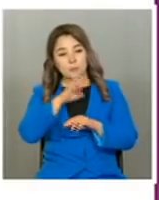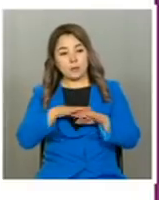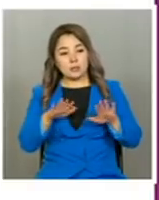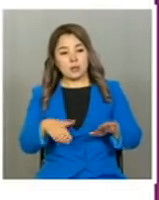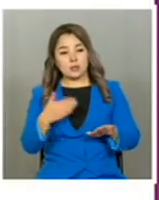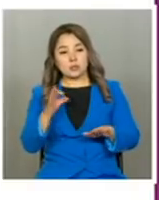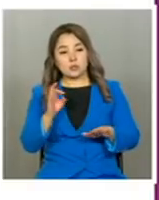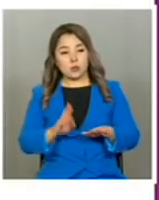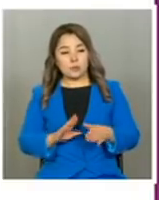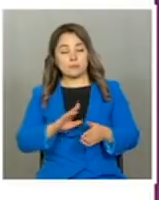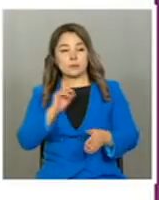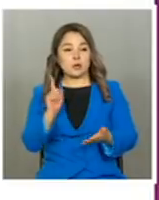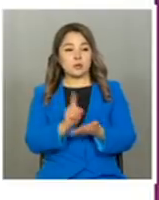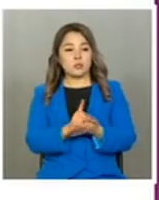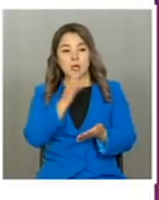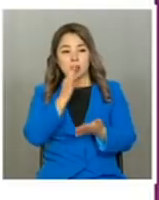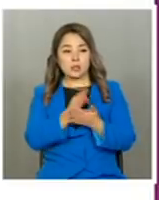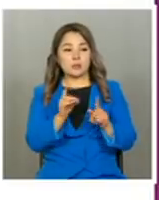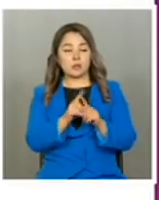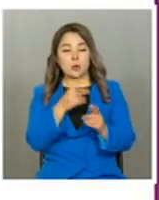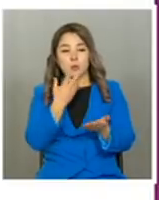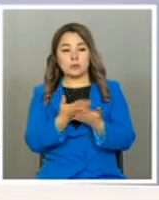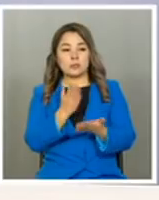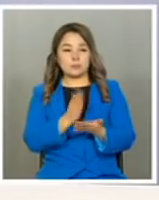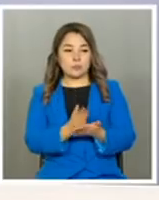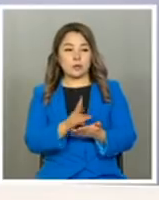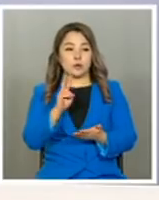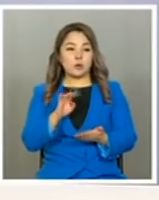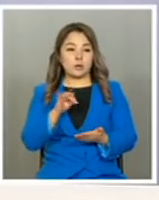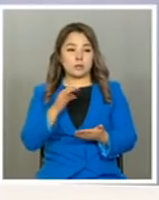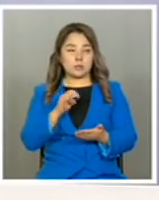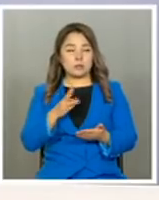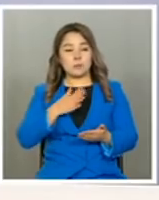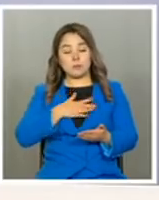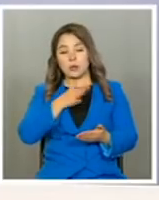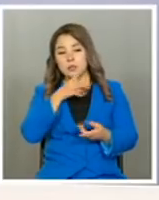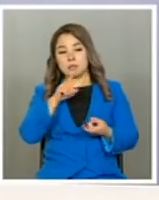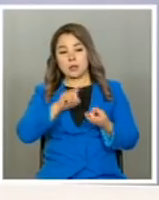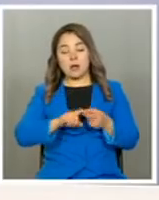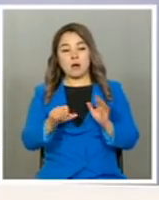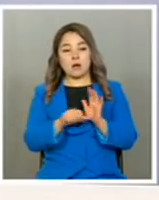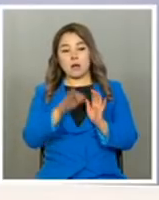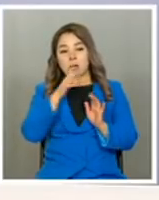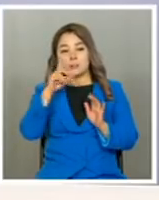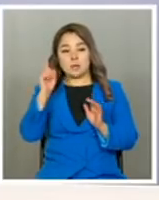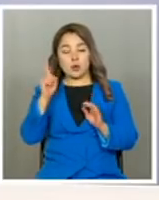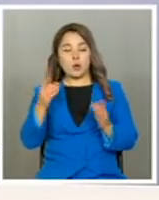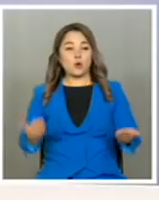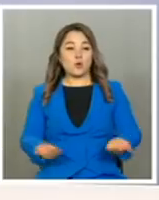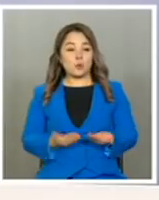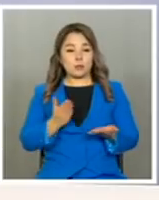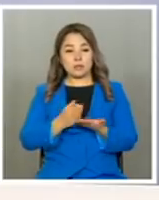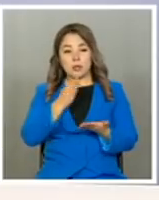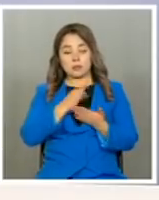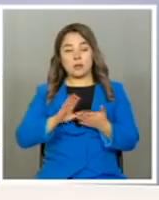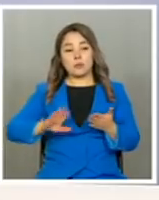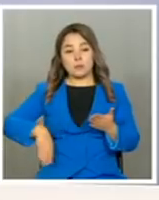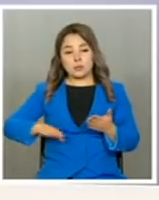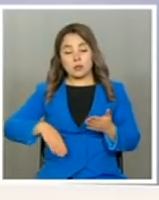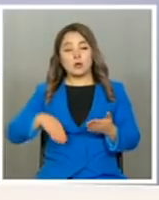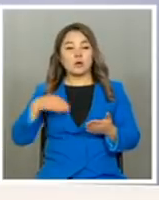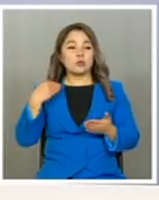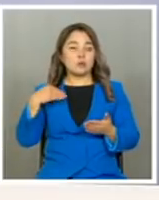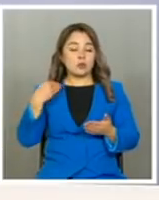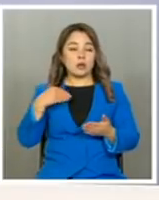әлеуметтік жіктелудің болғандығын көрсетеді. Үйсіндер біздің заманымыздың 6-шы ғасырына дейін өмір сүріп, кейін түрік